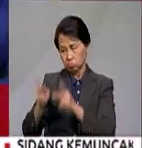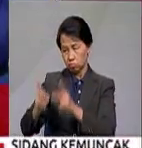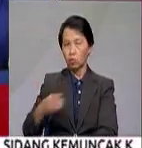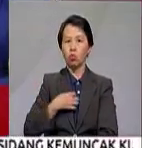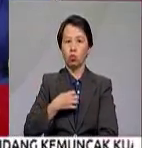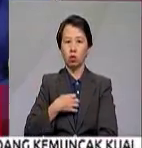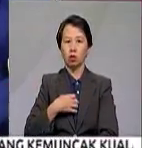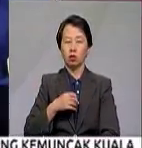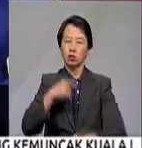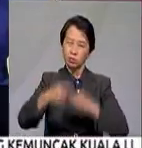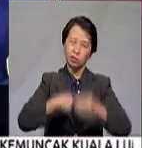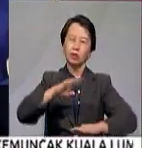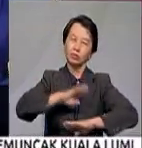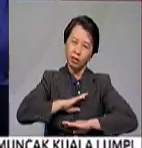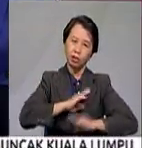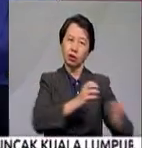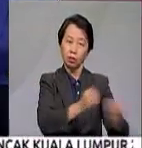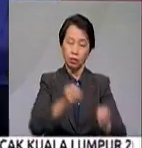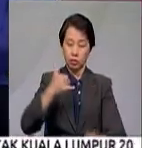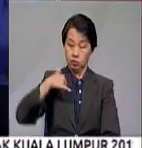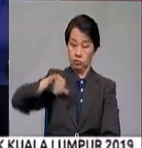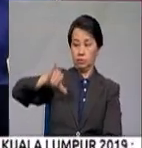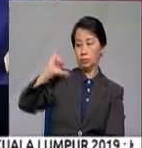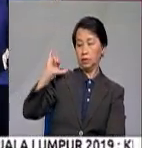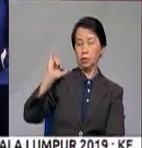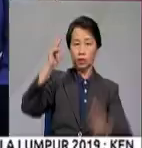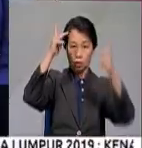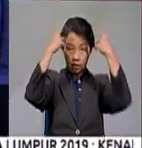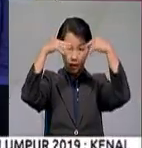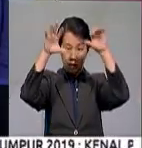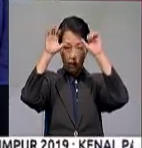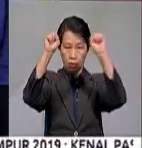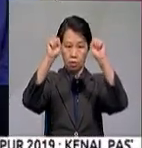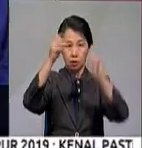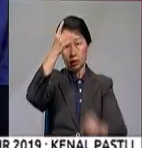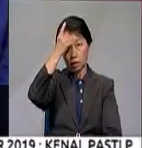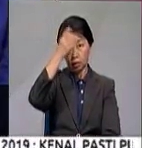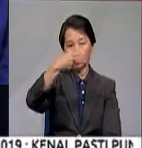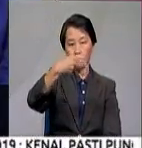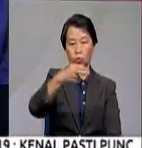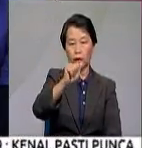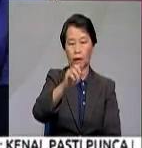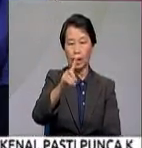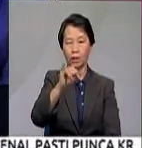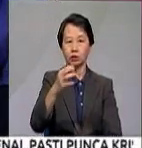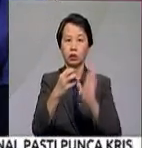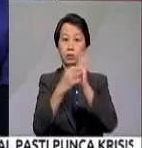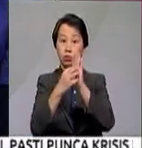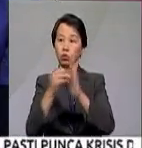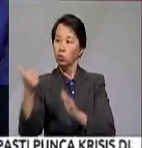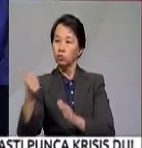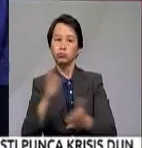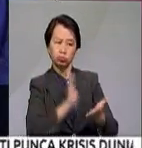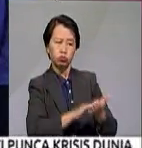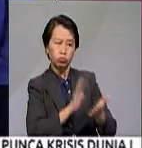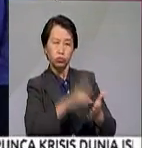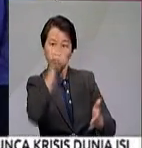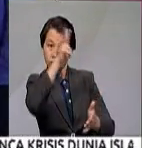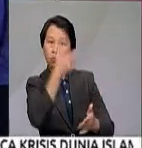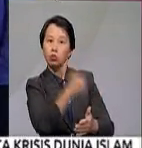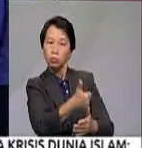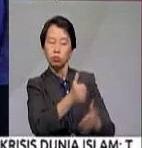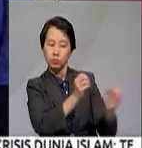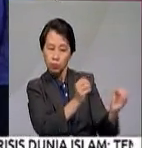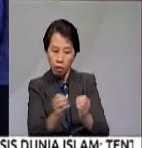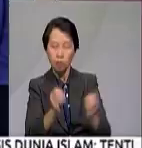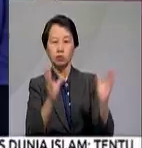mengenai kepuasan hati penganjuran ini, semalam juga Presiden PAS Dato' Sri Abdul Hadi Awang memuji inisiatif kerajaan dalam menganjurkan